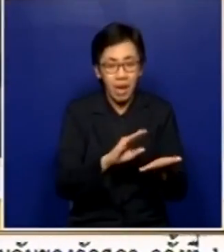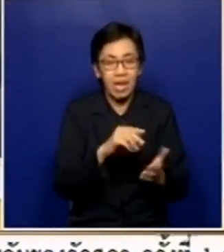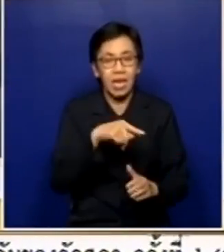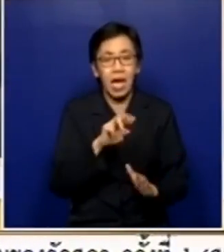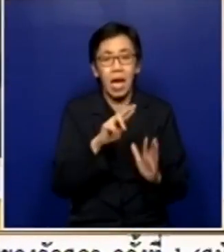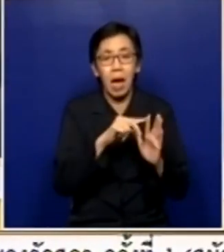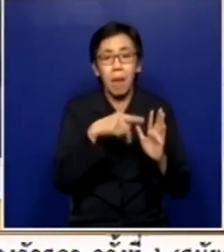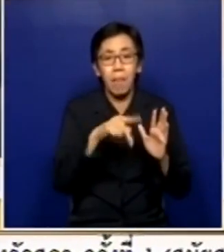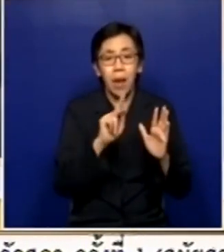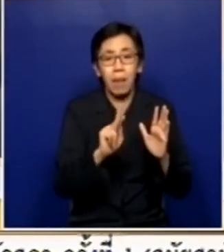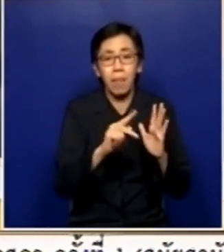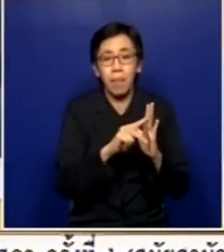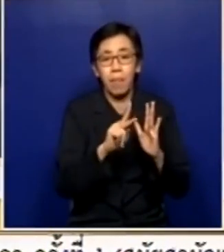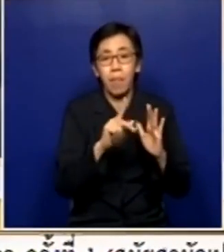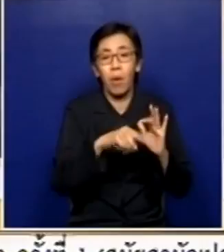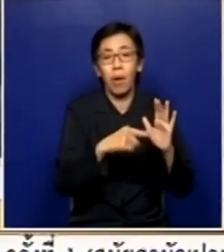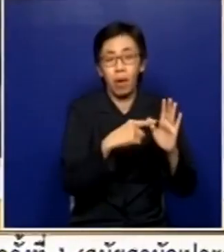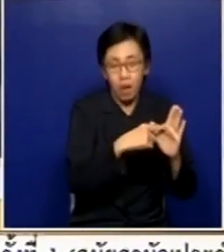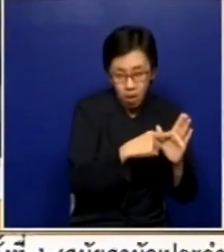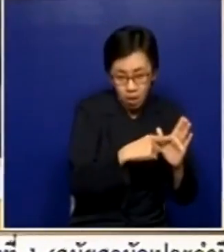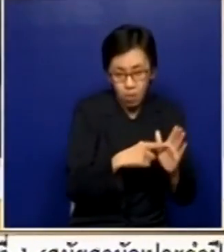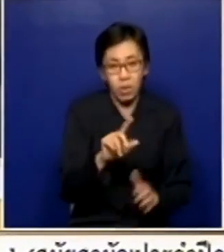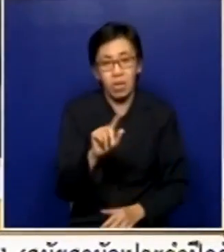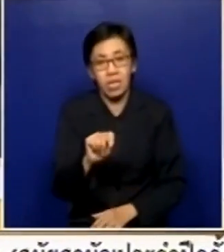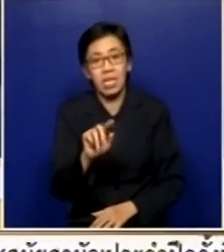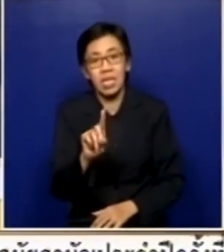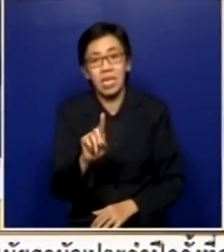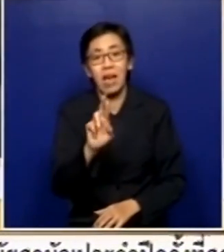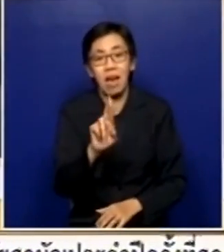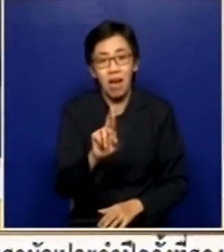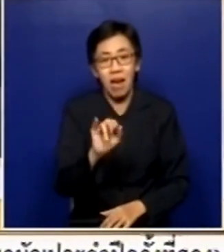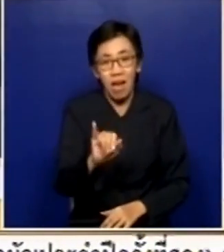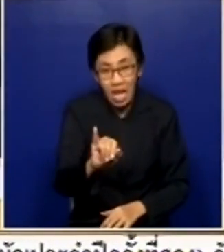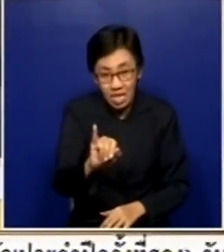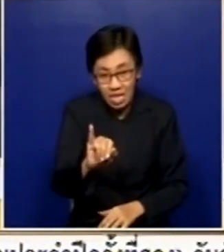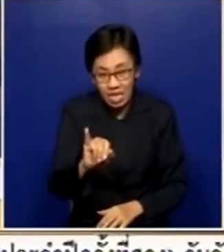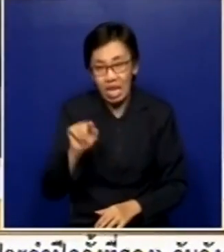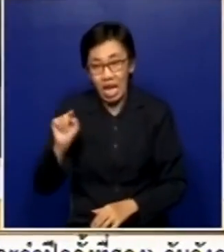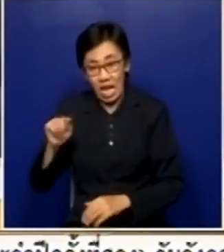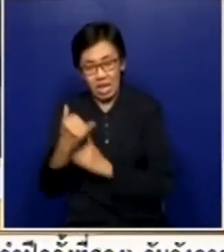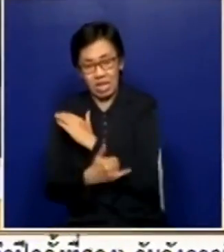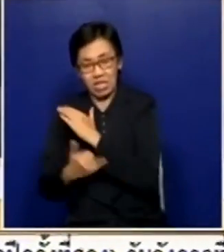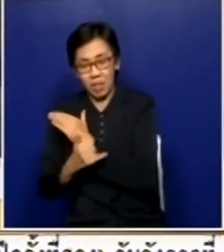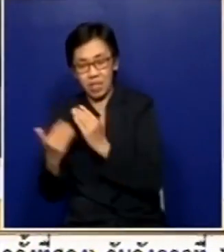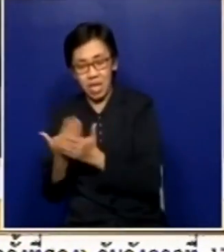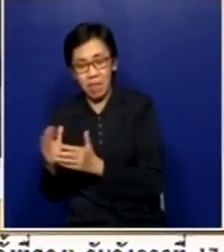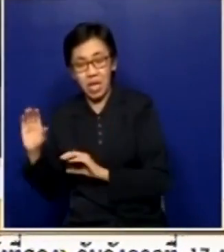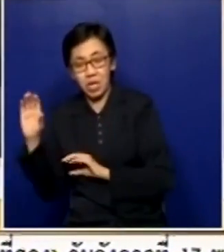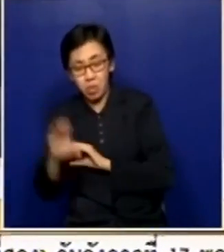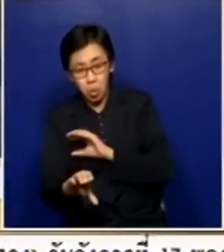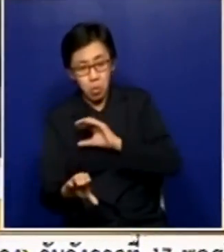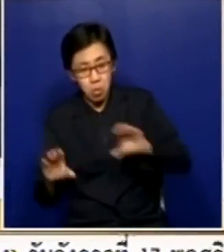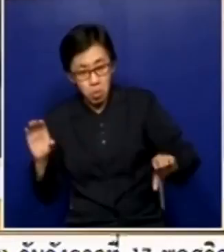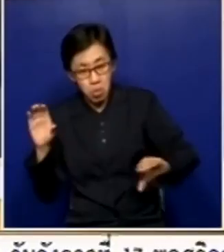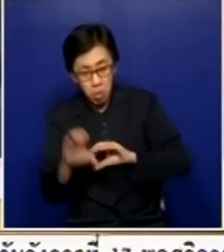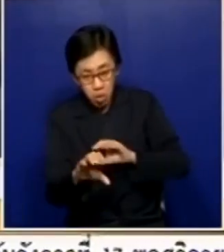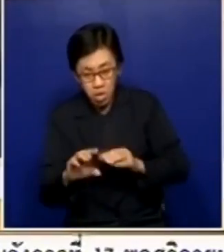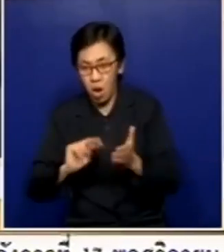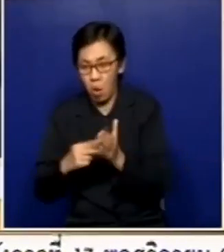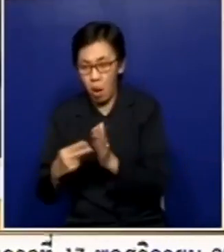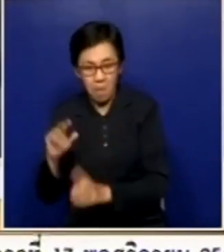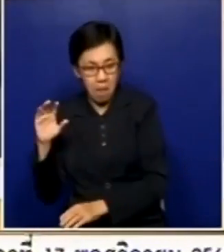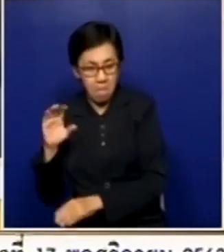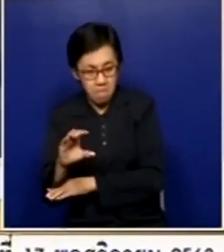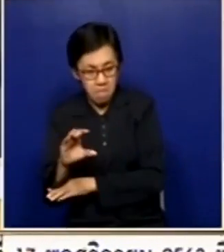โน้มนาวโทรความคุมได้โดยถามประเทศนะครับ